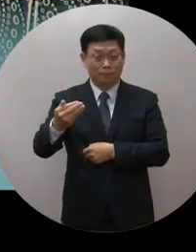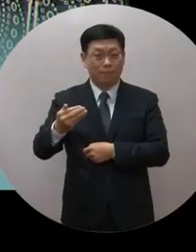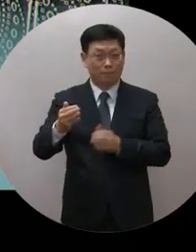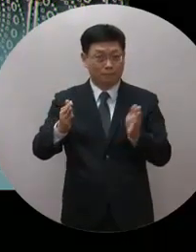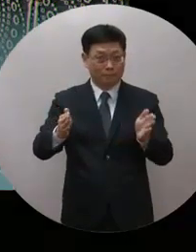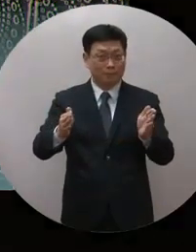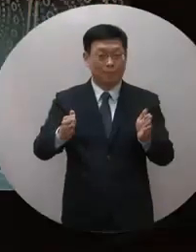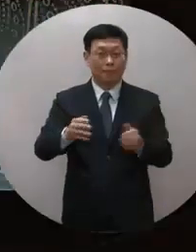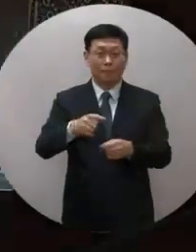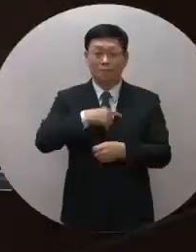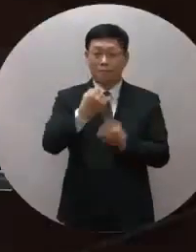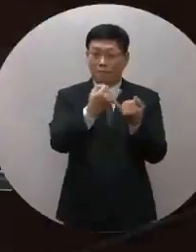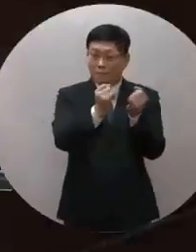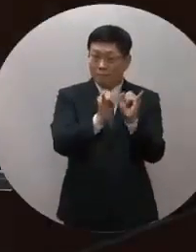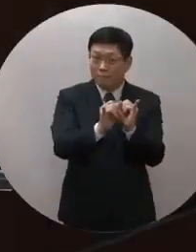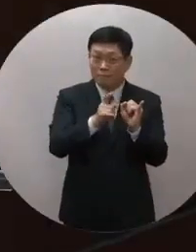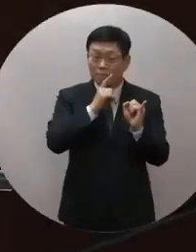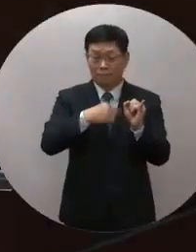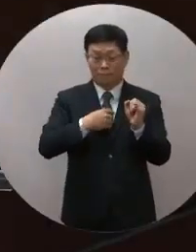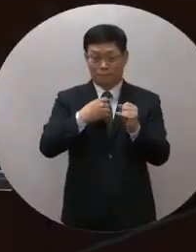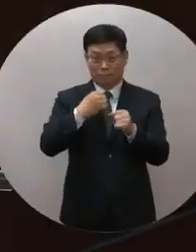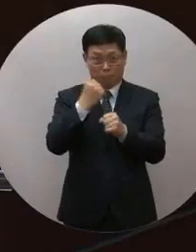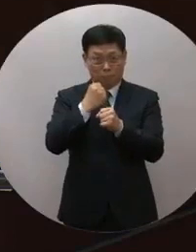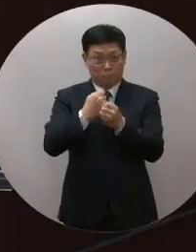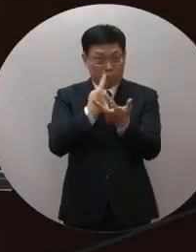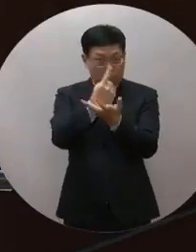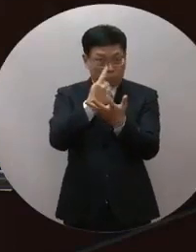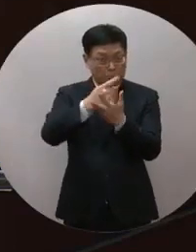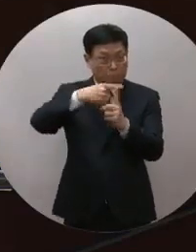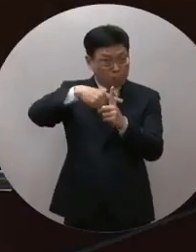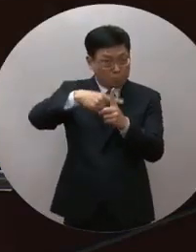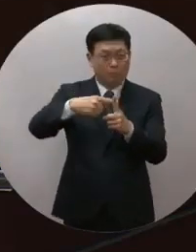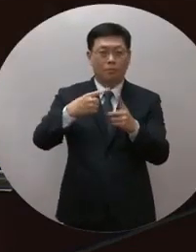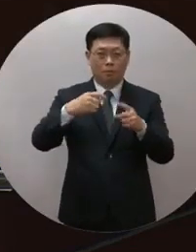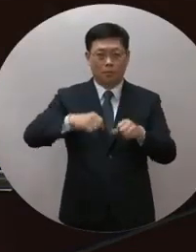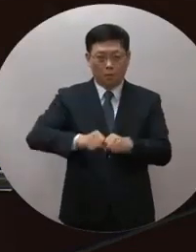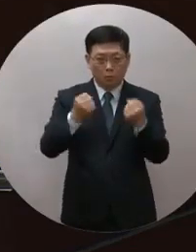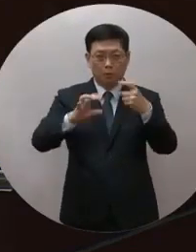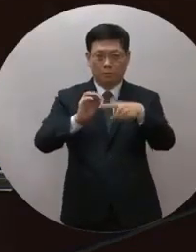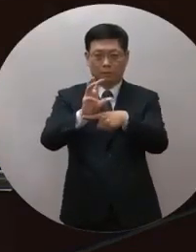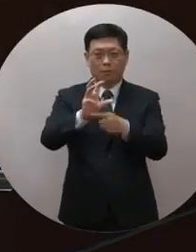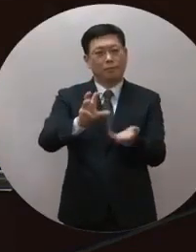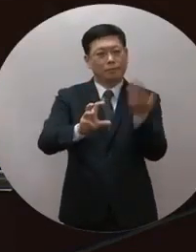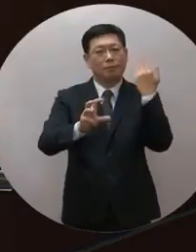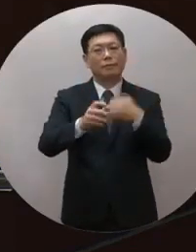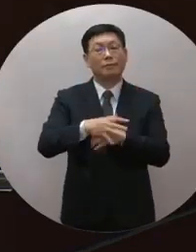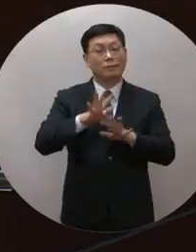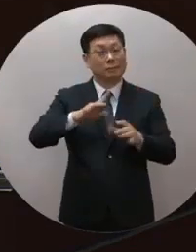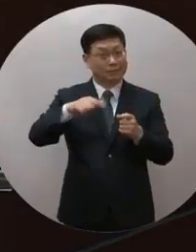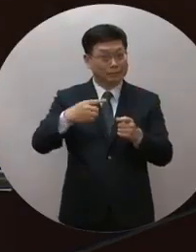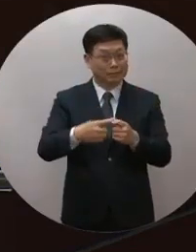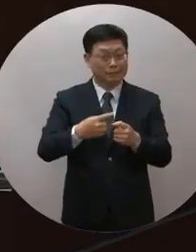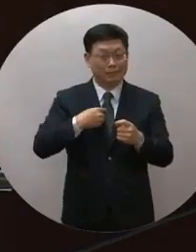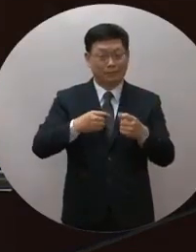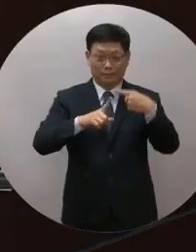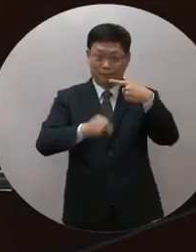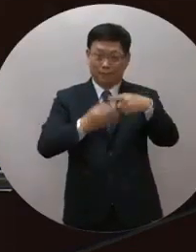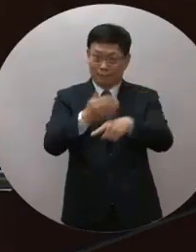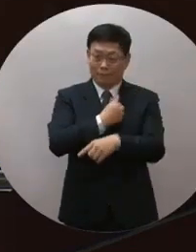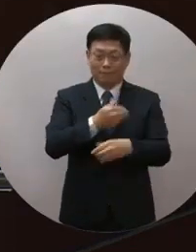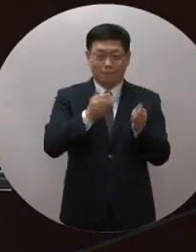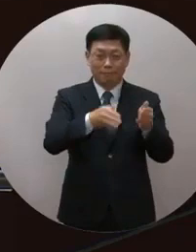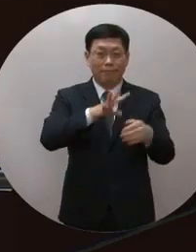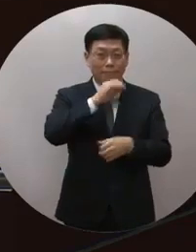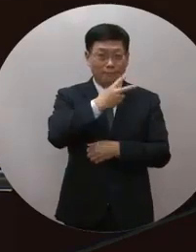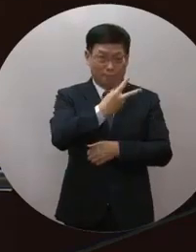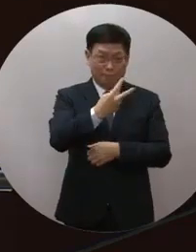35岁到39岁的女性劳参率首度突破80%。今年一月起，针对